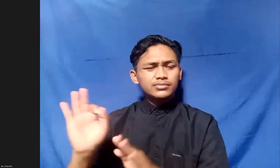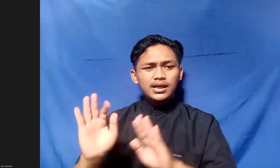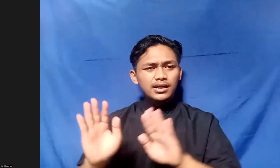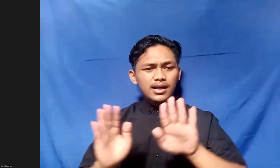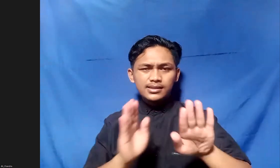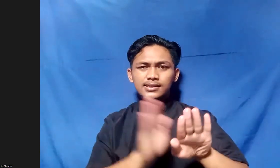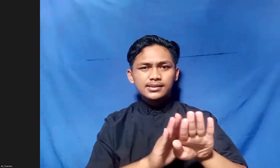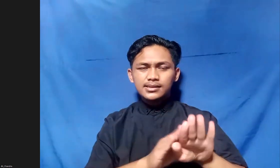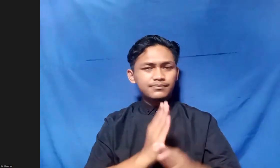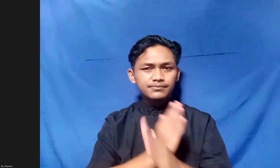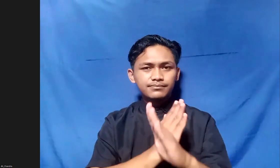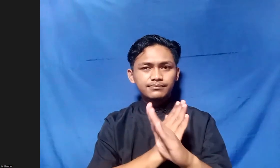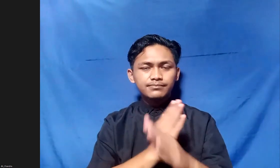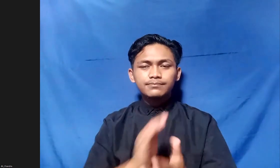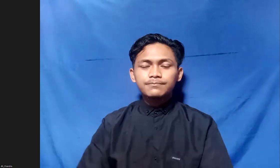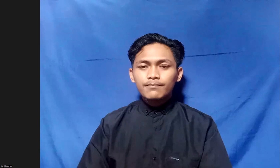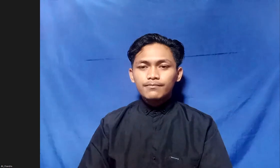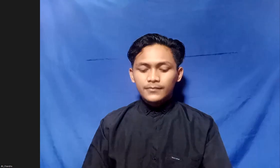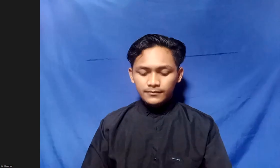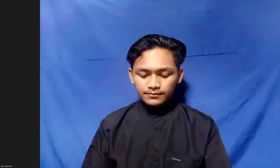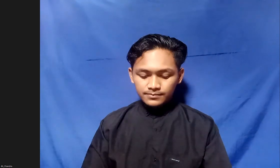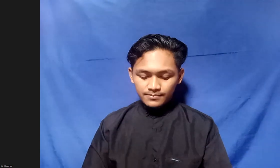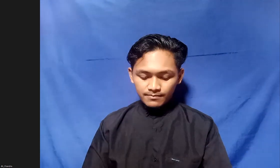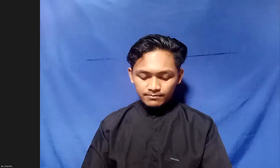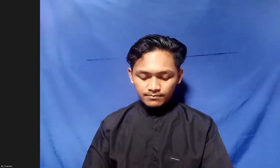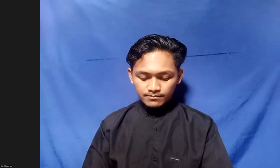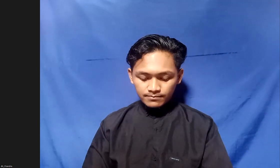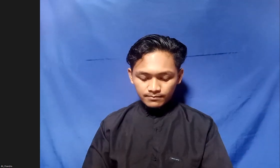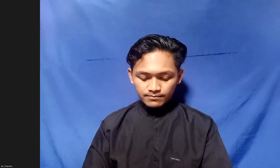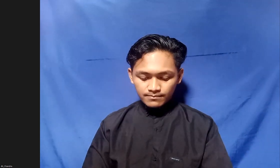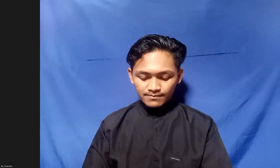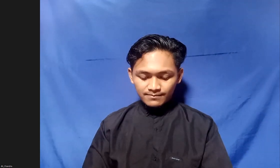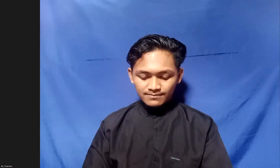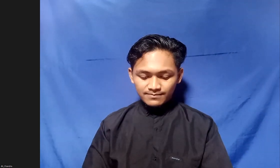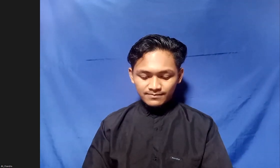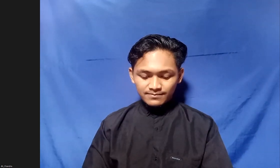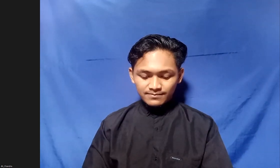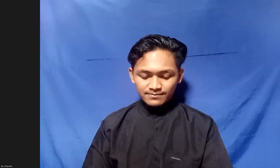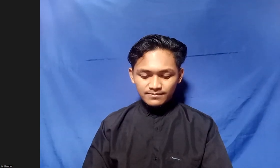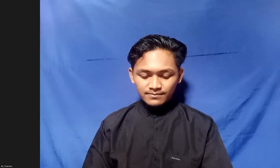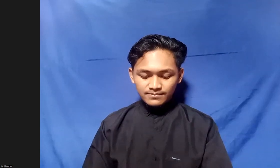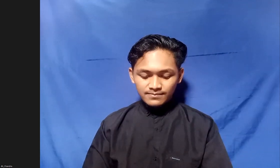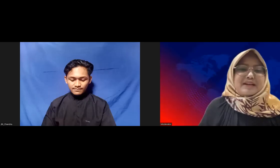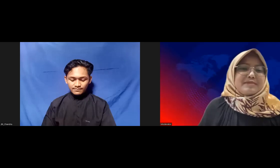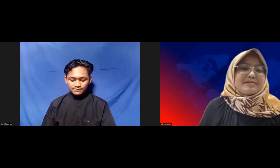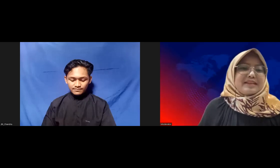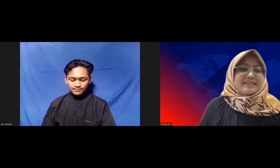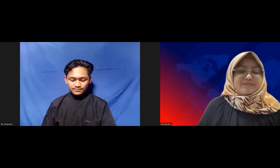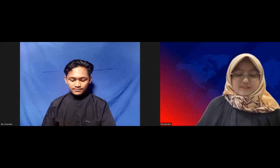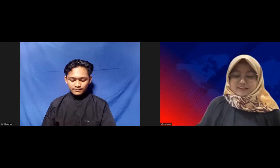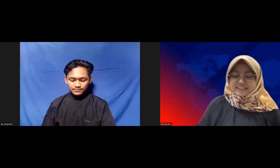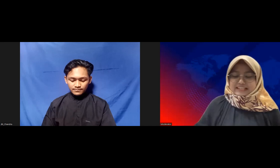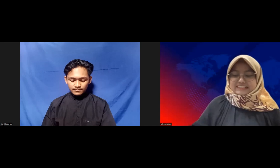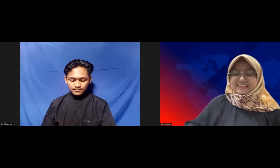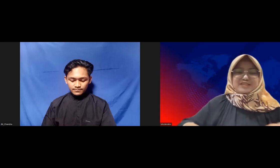ya nanti kalau misal dalam prakteknya ada yang perlu ditanggapi nanti bisa menanggapi kembali